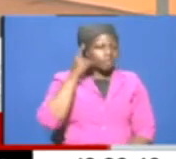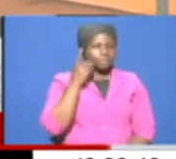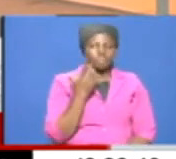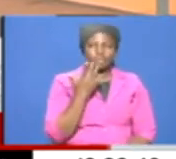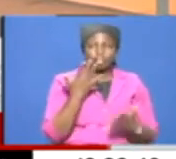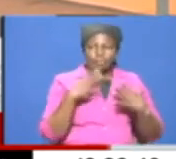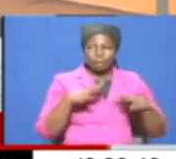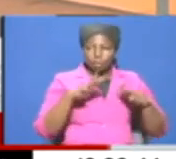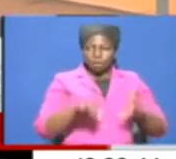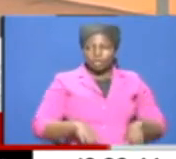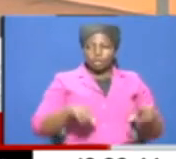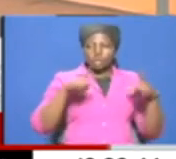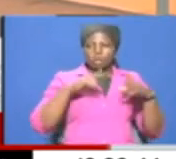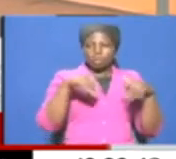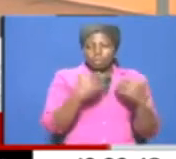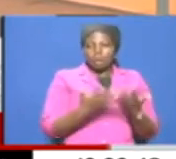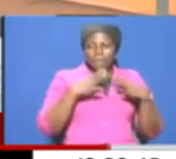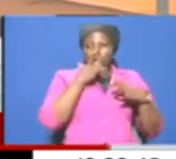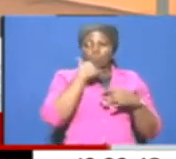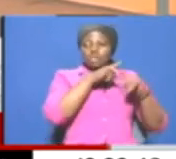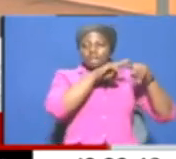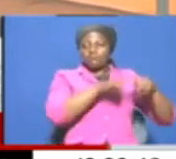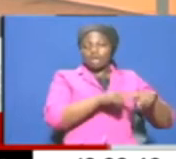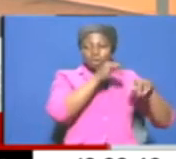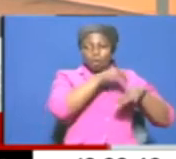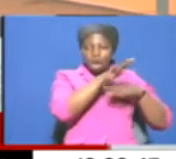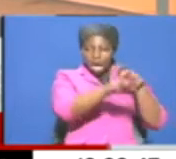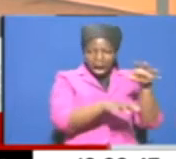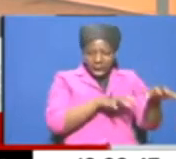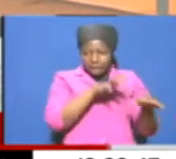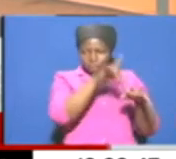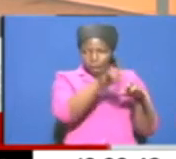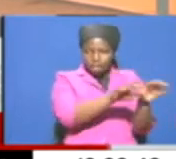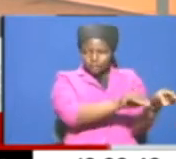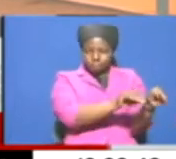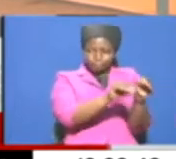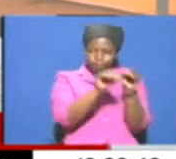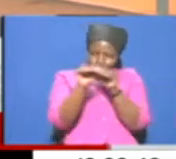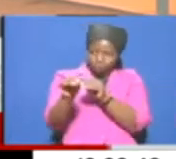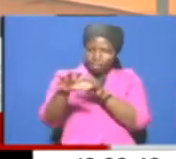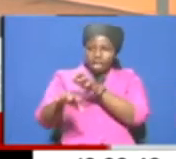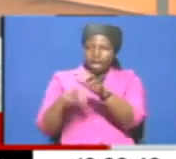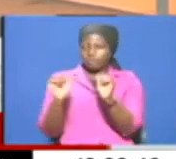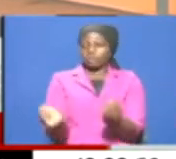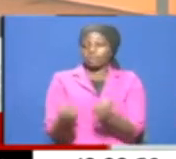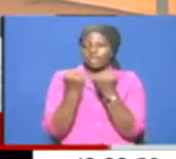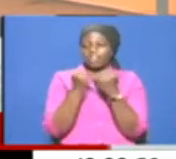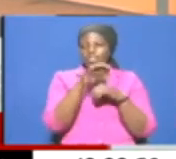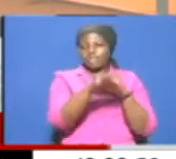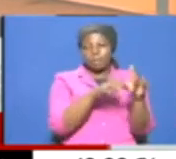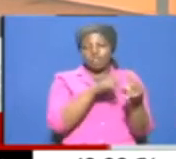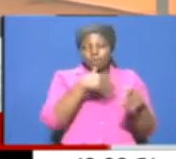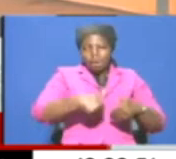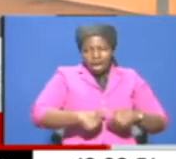wakazi ama wale ambao wanategemea mifugo wao inabidi wahamishe mifugo wao ili kuwanusuru kutokana na njaa ambayo inatokana